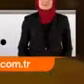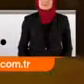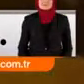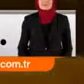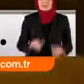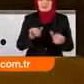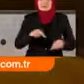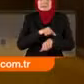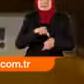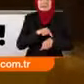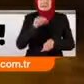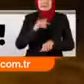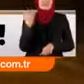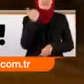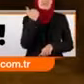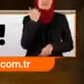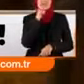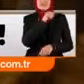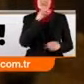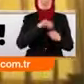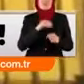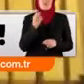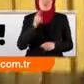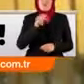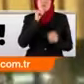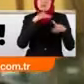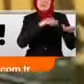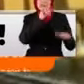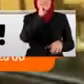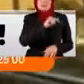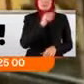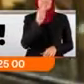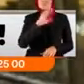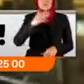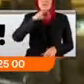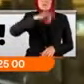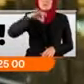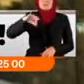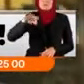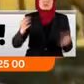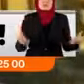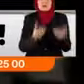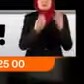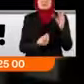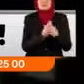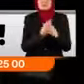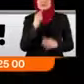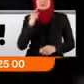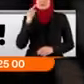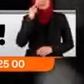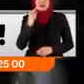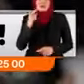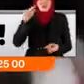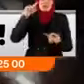aynı saatlerde Fethiye ölüdeniz'de de üç ayrı noktada yangın çıktı iddiaya göre molotof kokteylleri atılmıştı